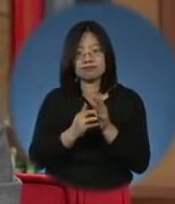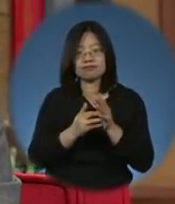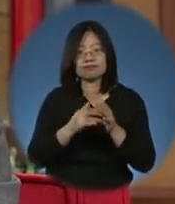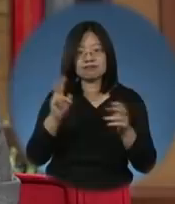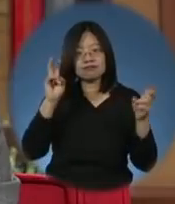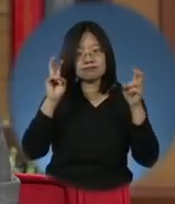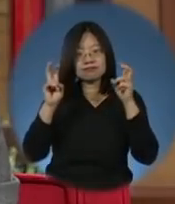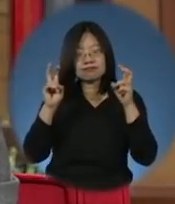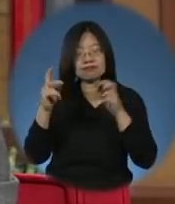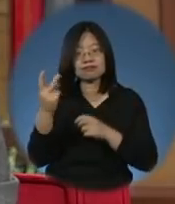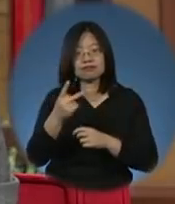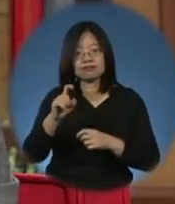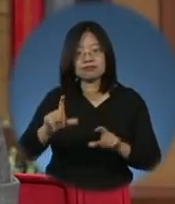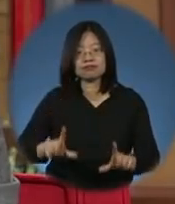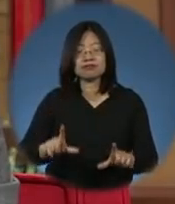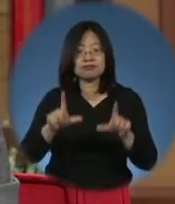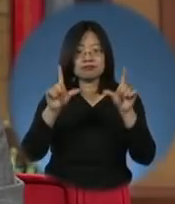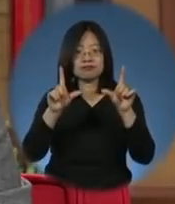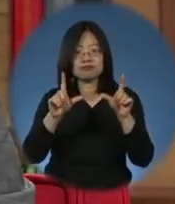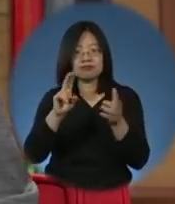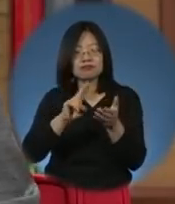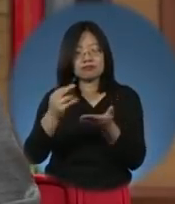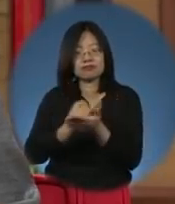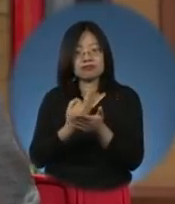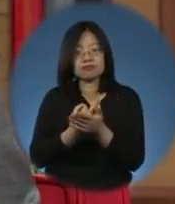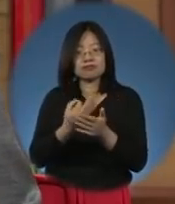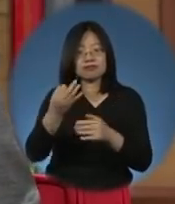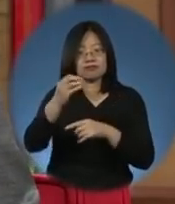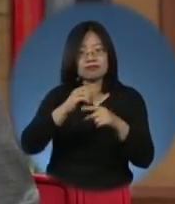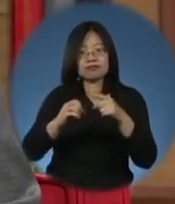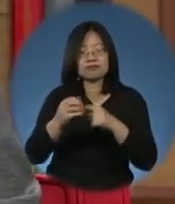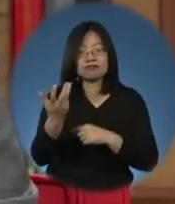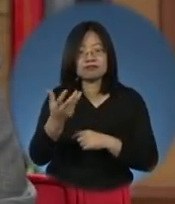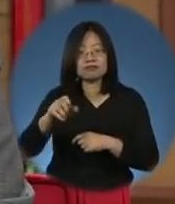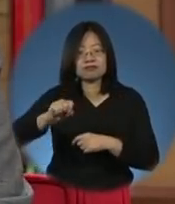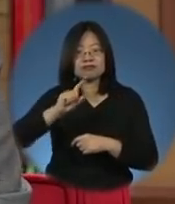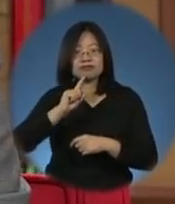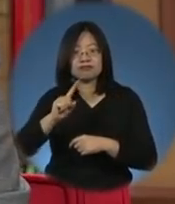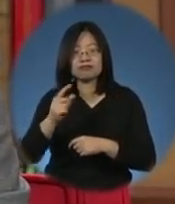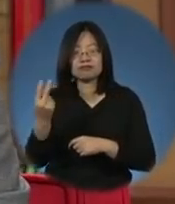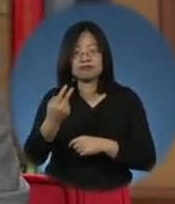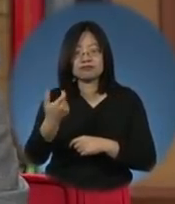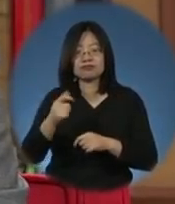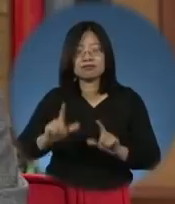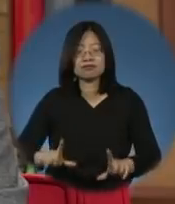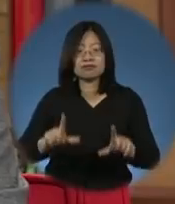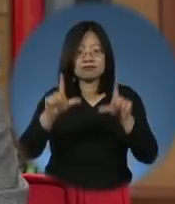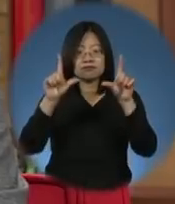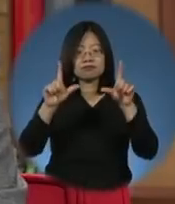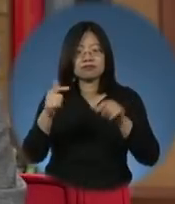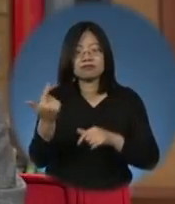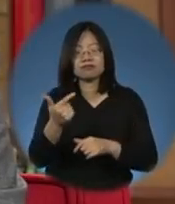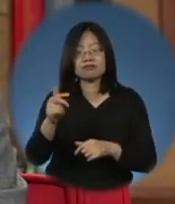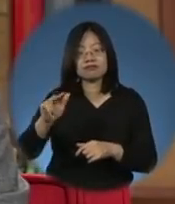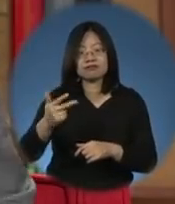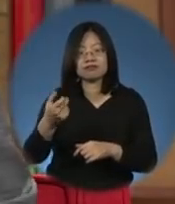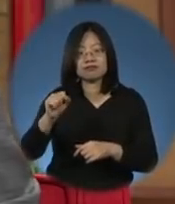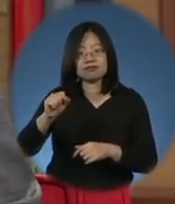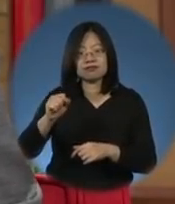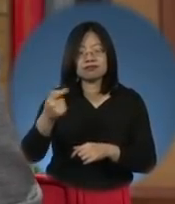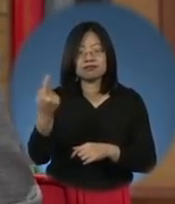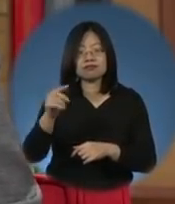이 회사가 2015년에 매출이 8,000억이었는데 2016년에